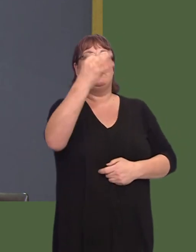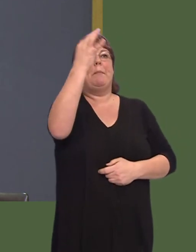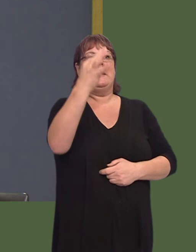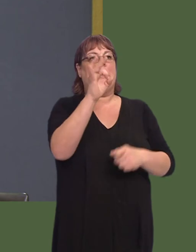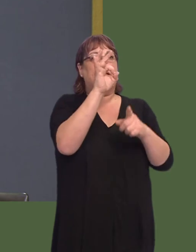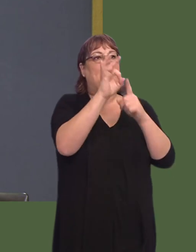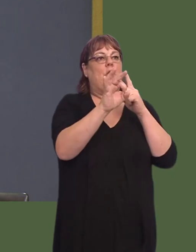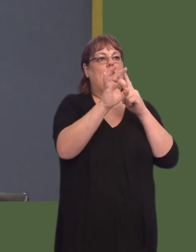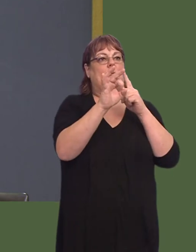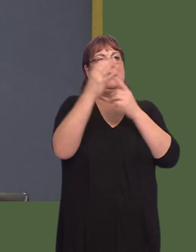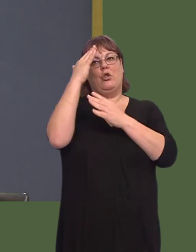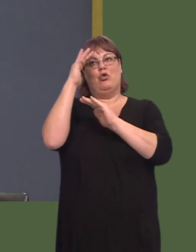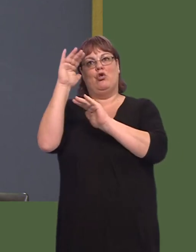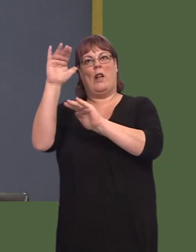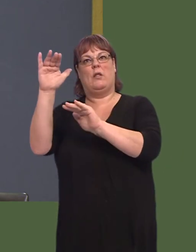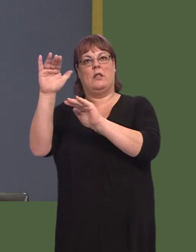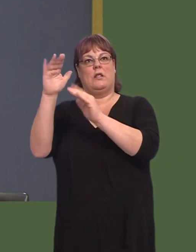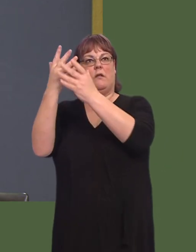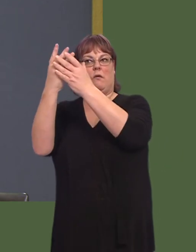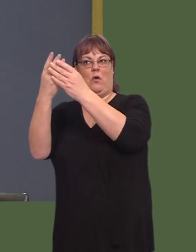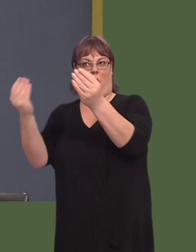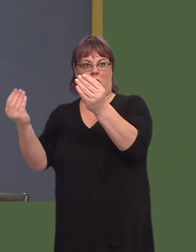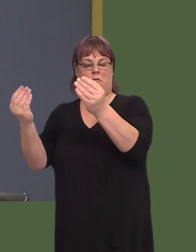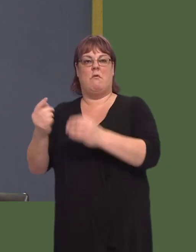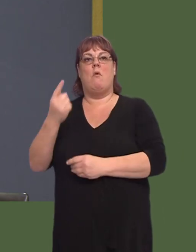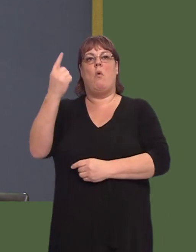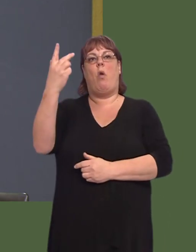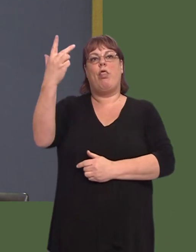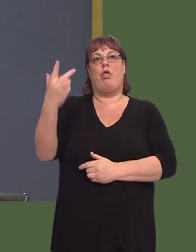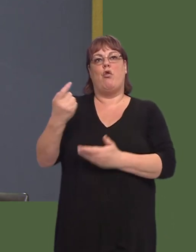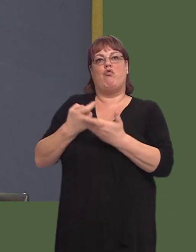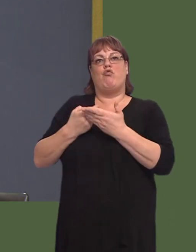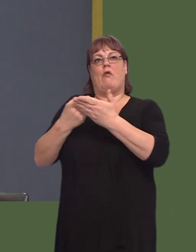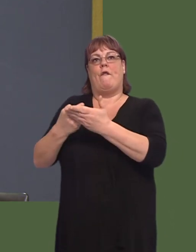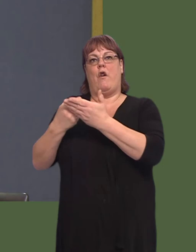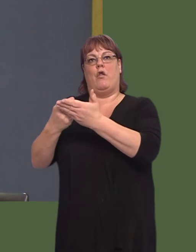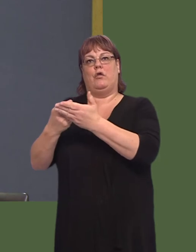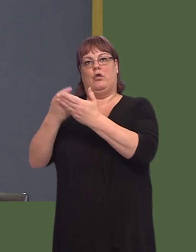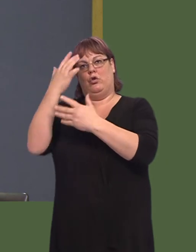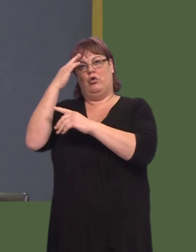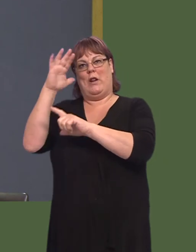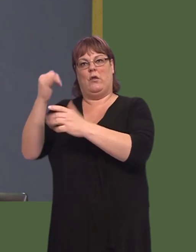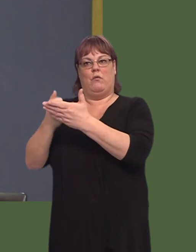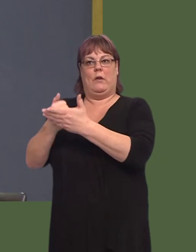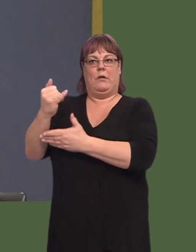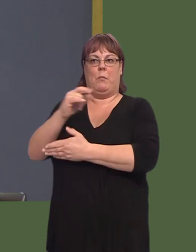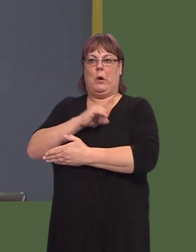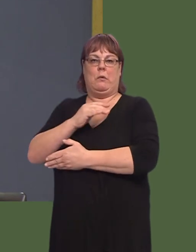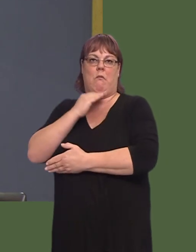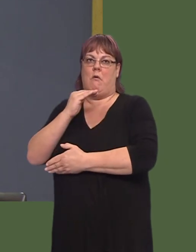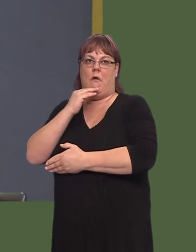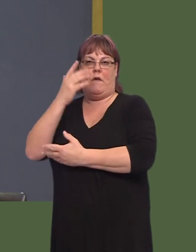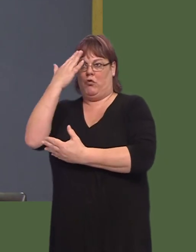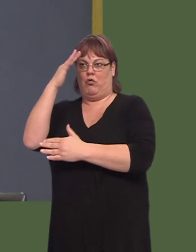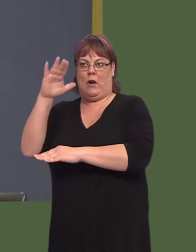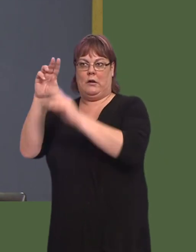arbenigol ac oedd rhaid gwrthod treian o'r holl gyfeiriadau i lochesu oherwydd prinder lle. Fe ddigwyddodd hyn ar